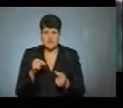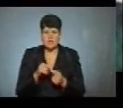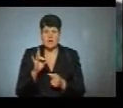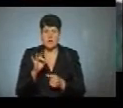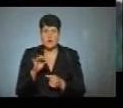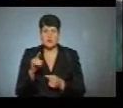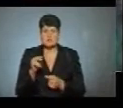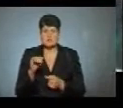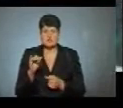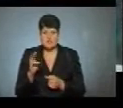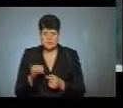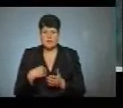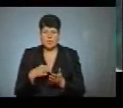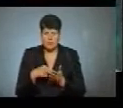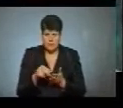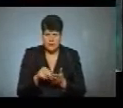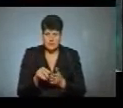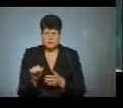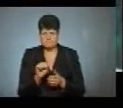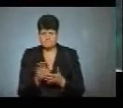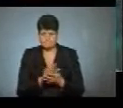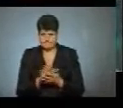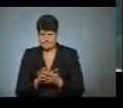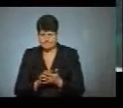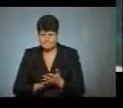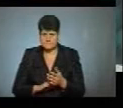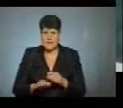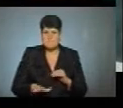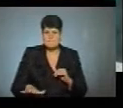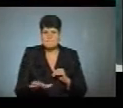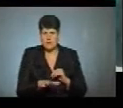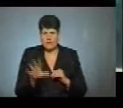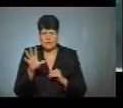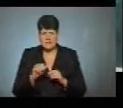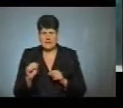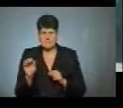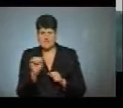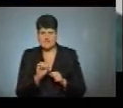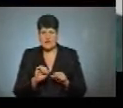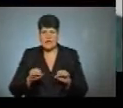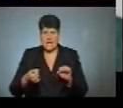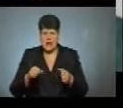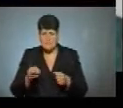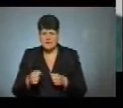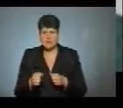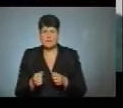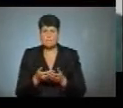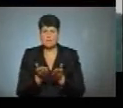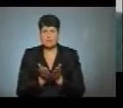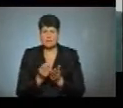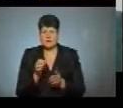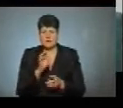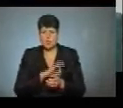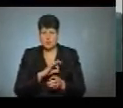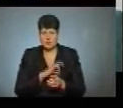ми закупляємо для того, щоб дезінфікувати, тобто підлогу. Все протирається, клямки, посуд, яким ми користуємося,